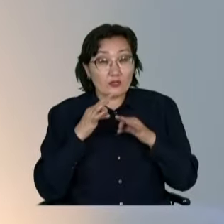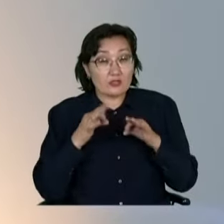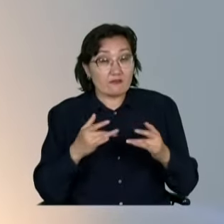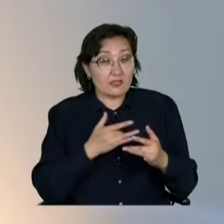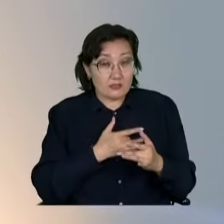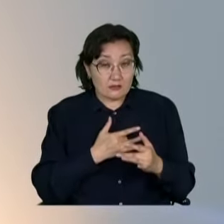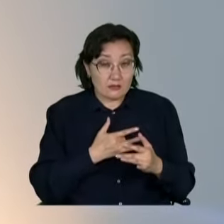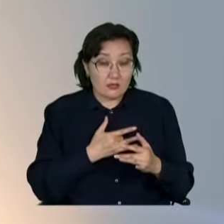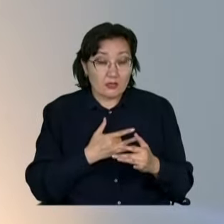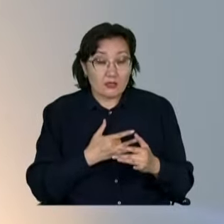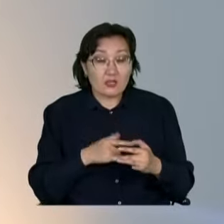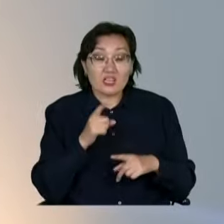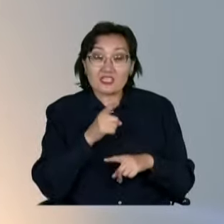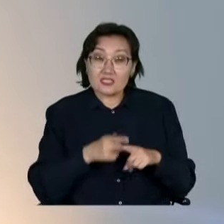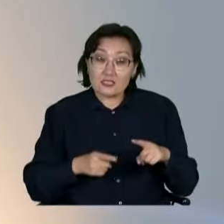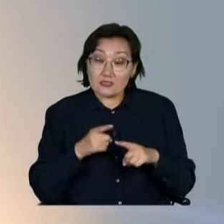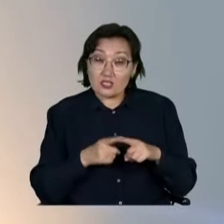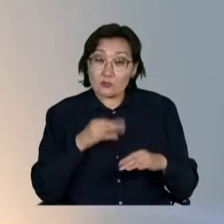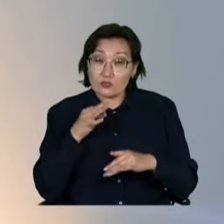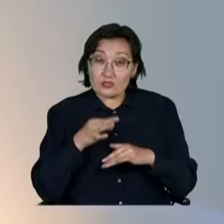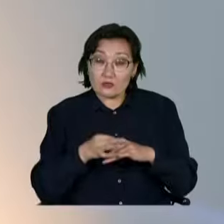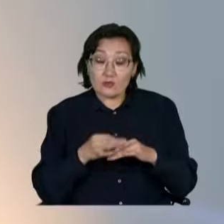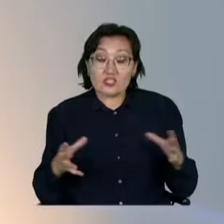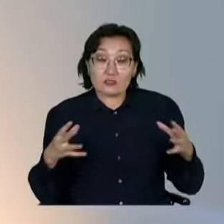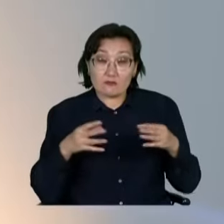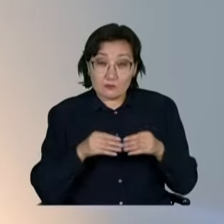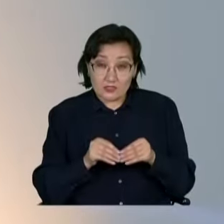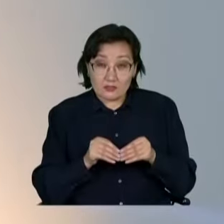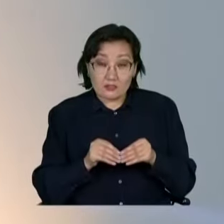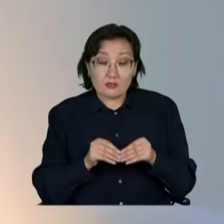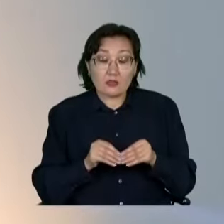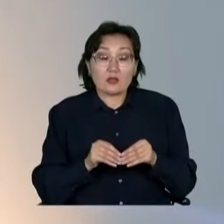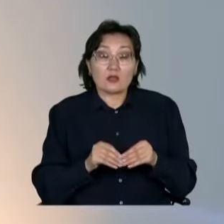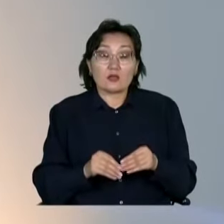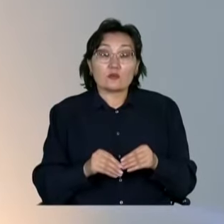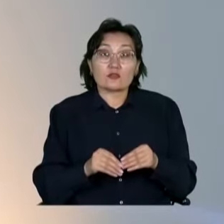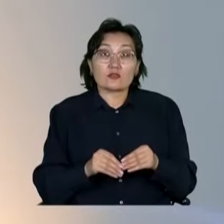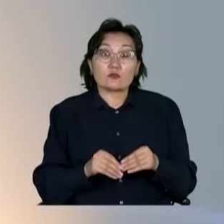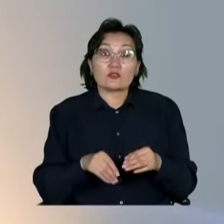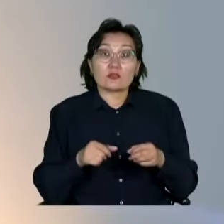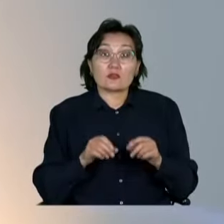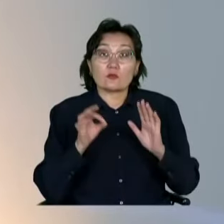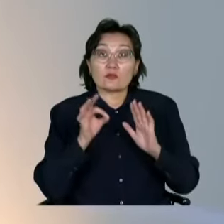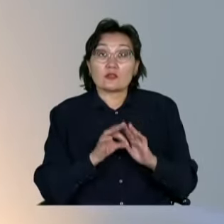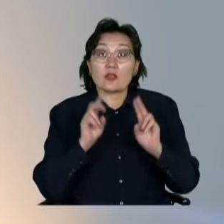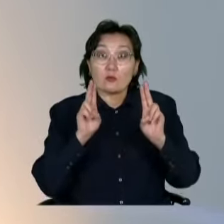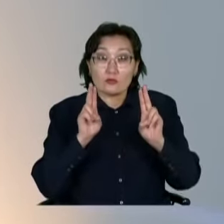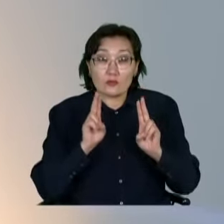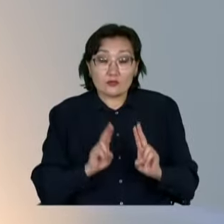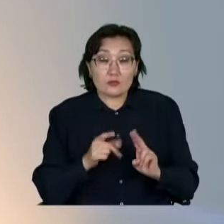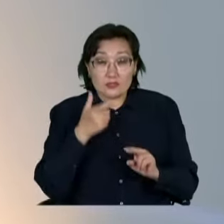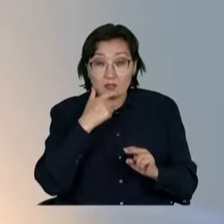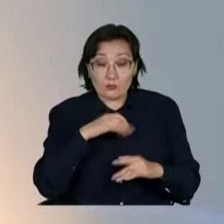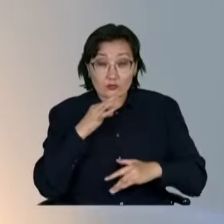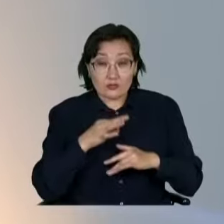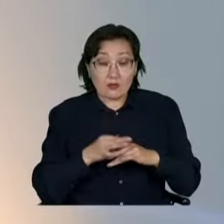наверное, разделение ответственности совместной, да, безусловно, солидарность, да, по принципу солидарной ответственности за, в том